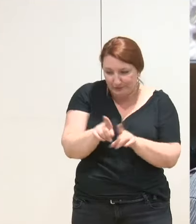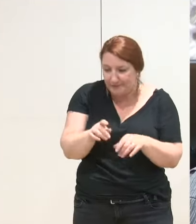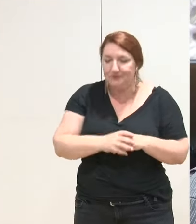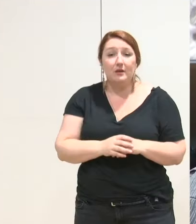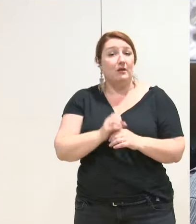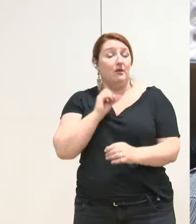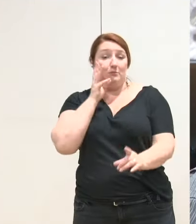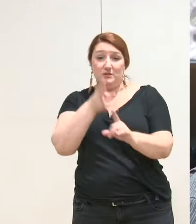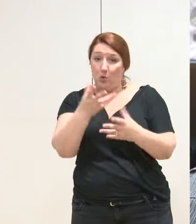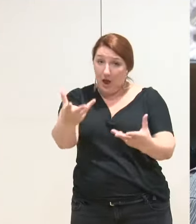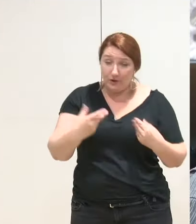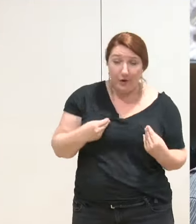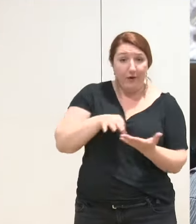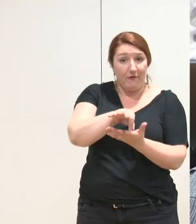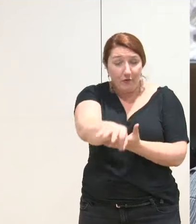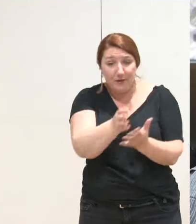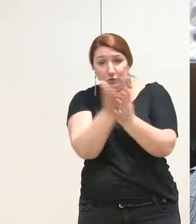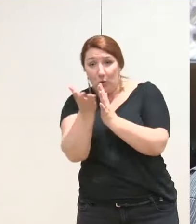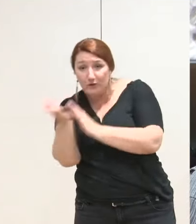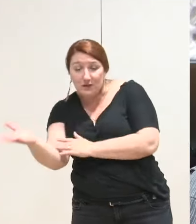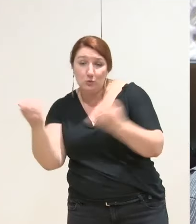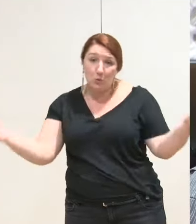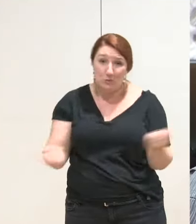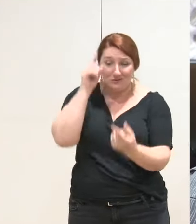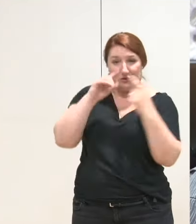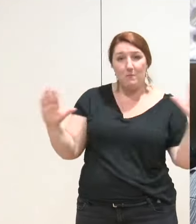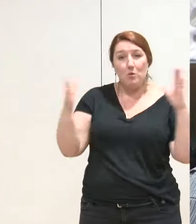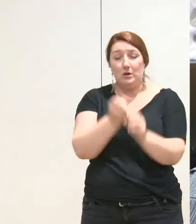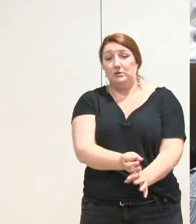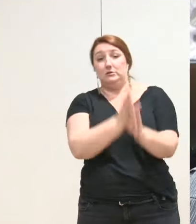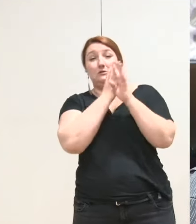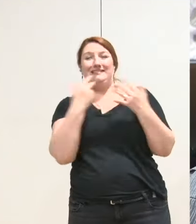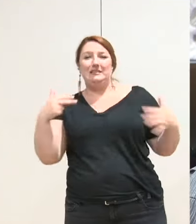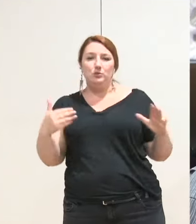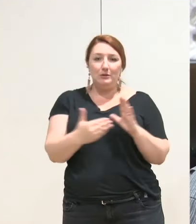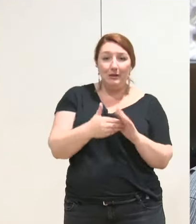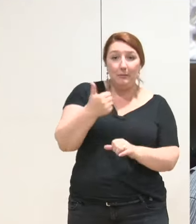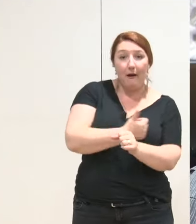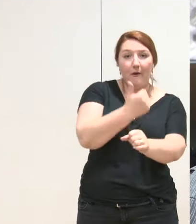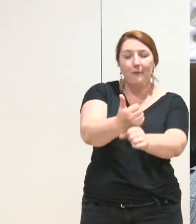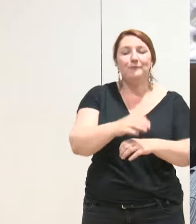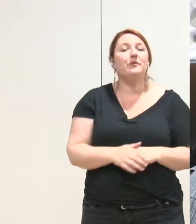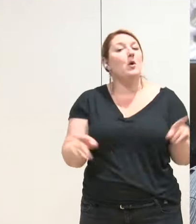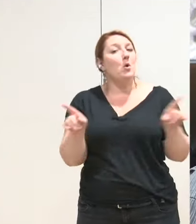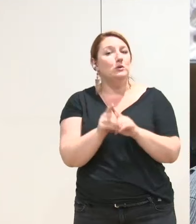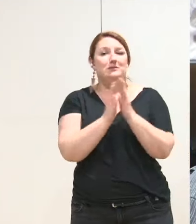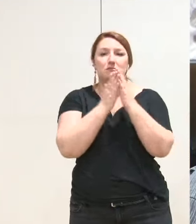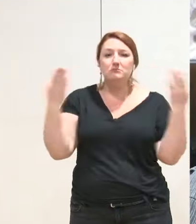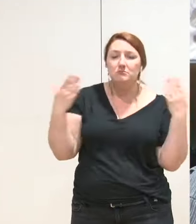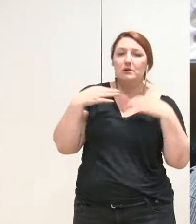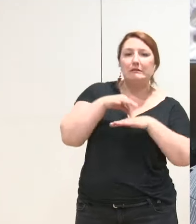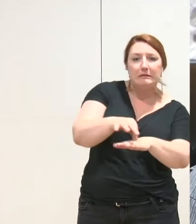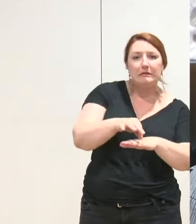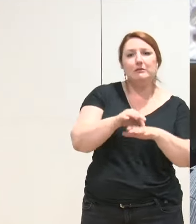d'orientation de communication sur la montagne avec plus de 18000 visiteurs par an et aussi de vente de guide car topo et